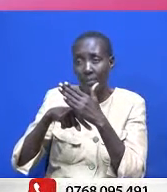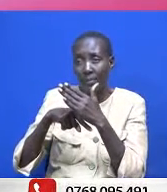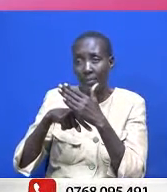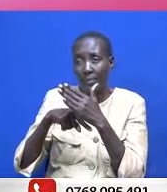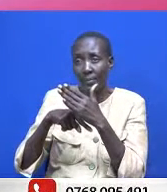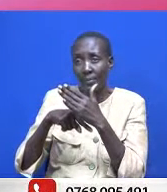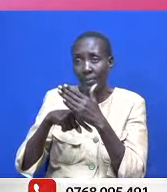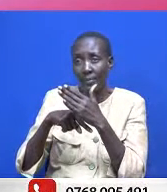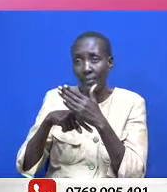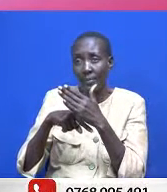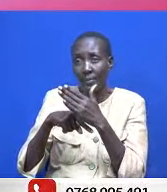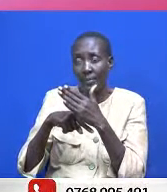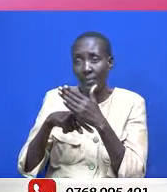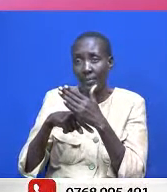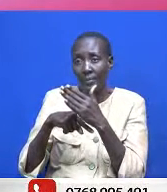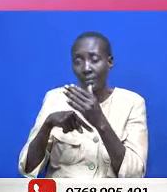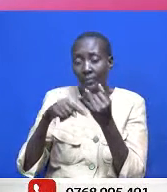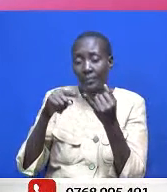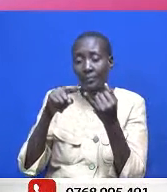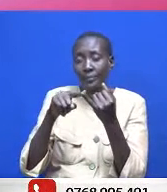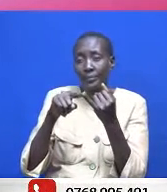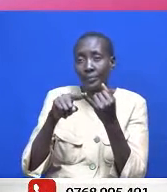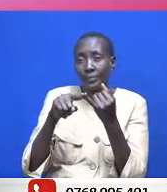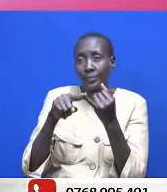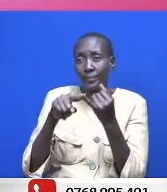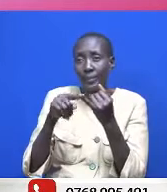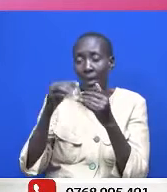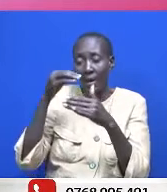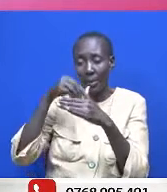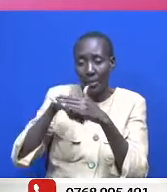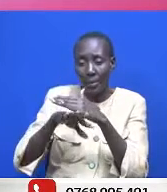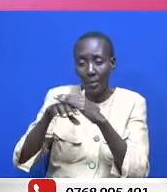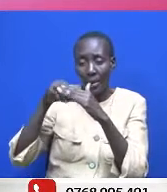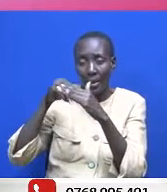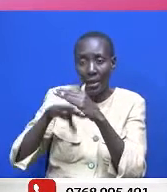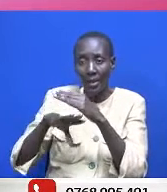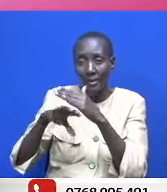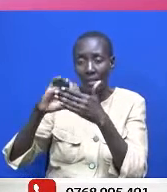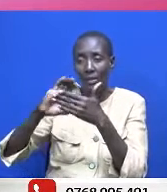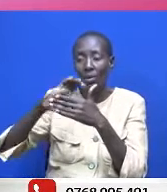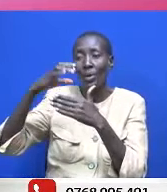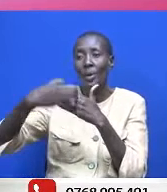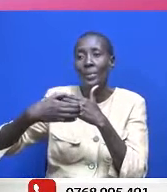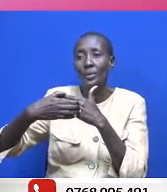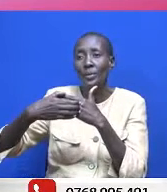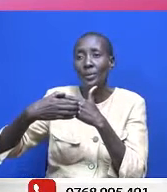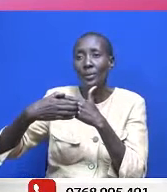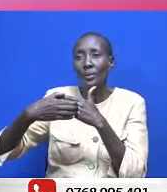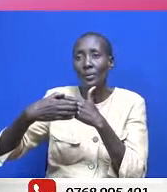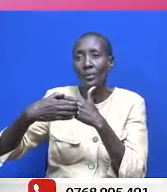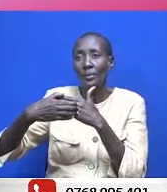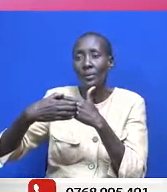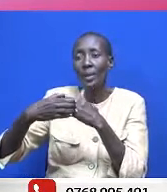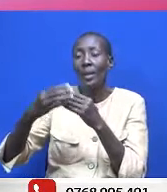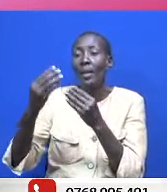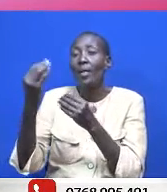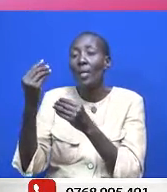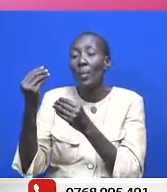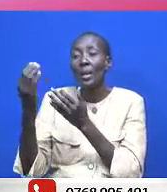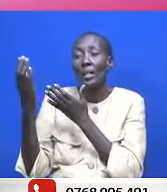ziangatiwe kabisa na serikali. La kwanza ni access to capital, yani pesa, fedha zinahitajika